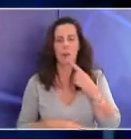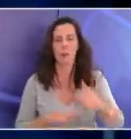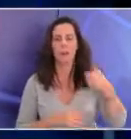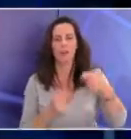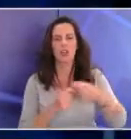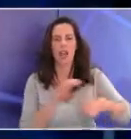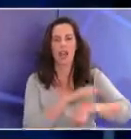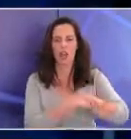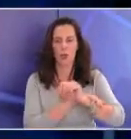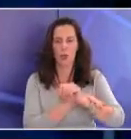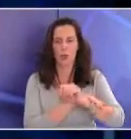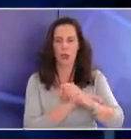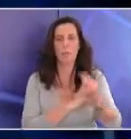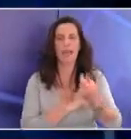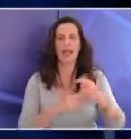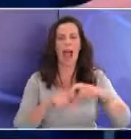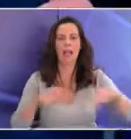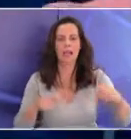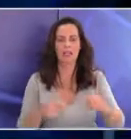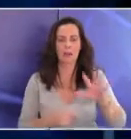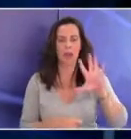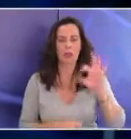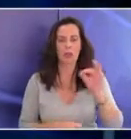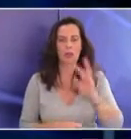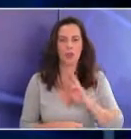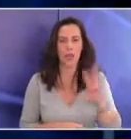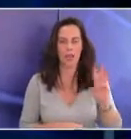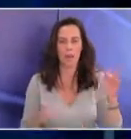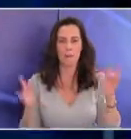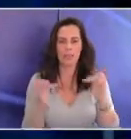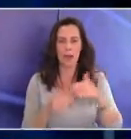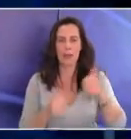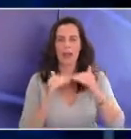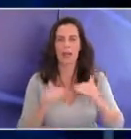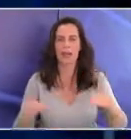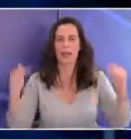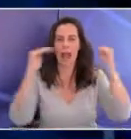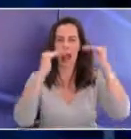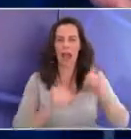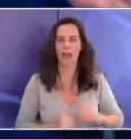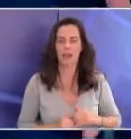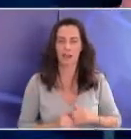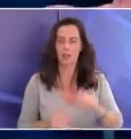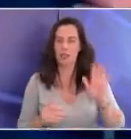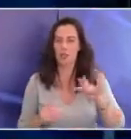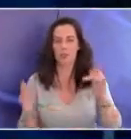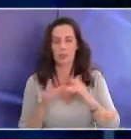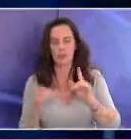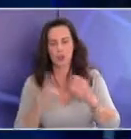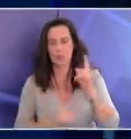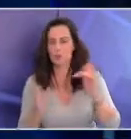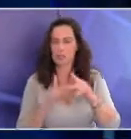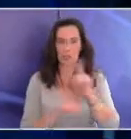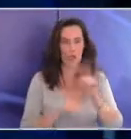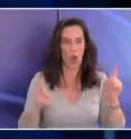בעניין הכדורגל, על מחירי כרטיסים אחידים של 50 שקלים למשחקים בליגת העל, ליגת ג'פניקה. ישנם משחקים שזה מתקיים, ישנם